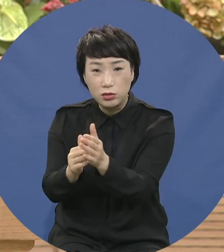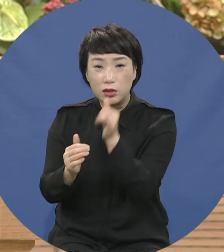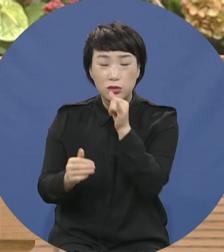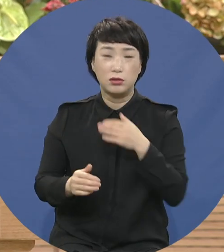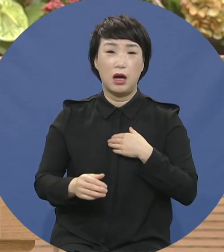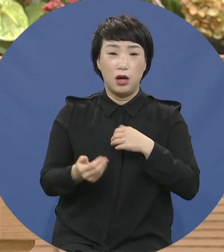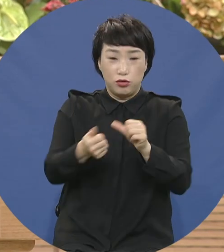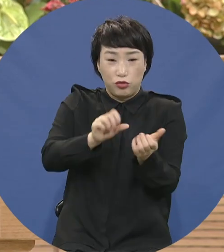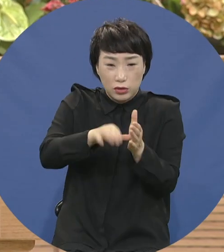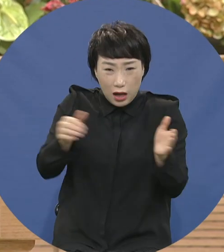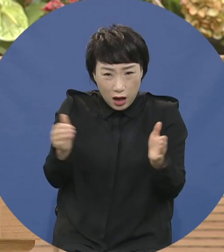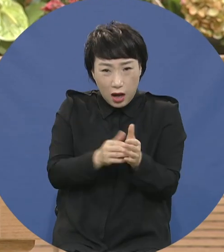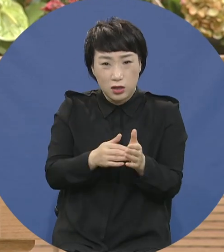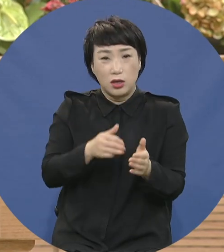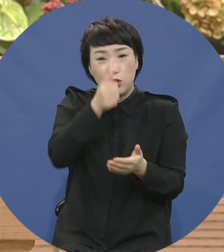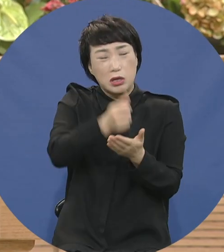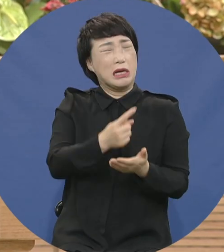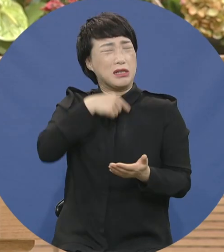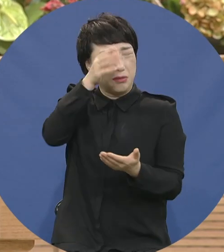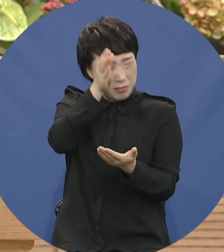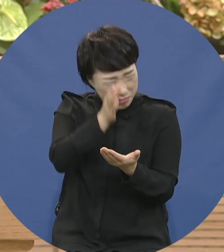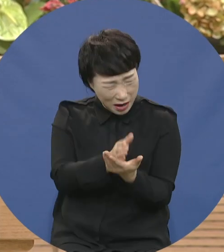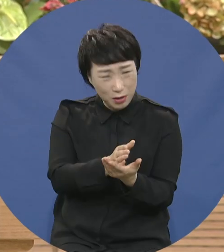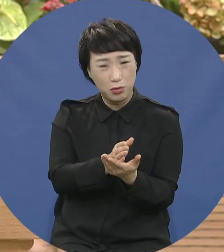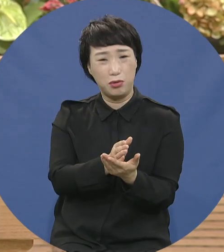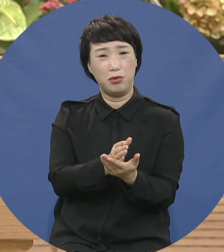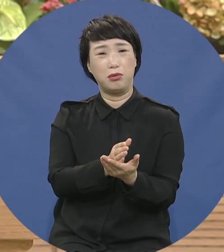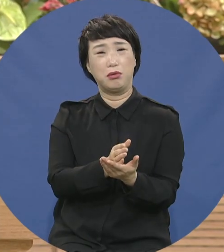죽기까지 죄를 수용하지 마라.